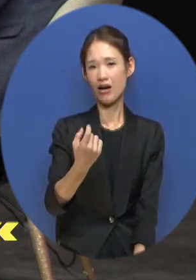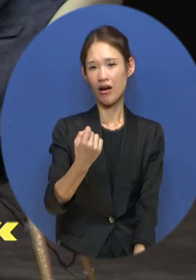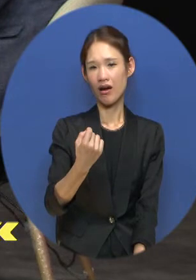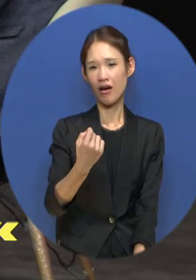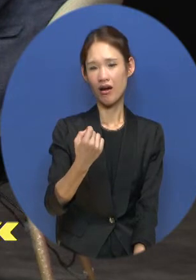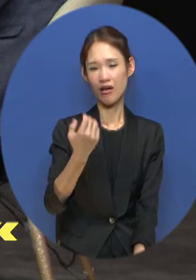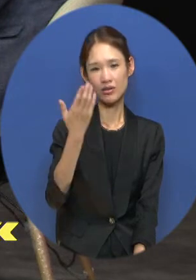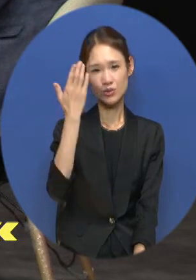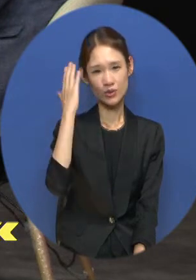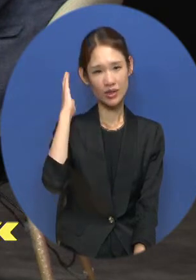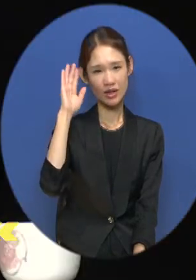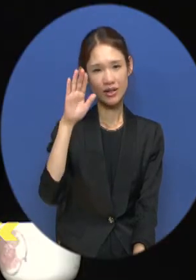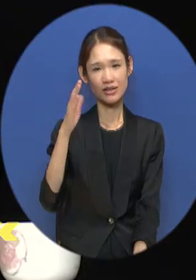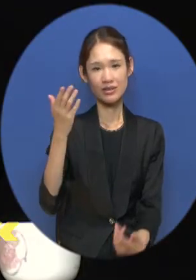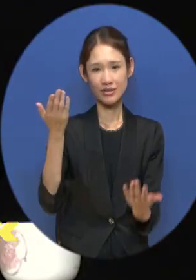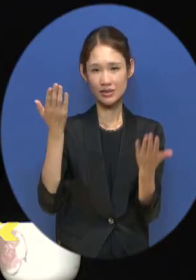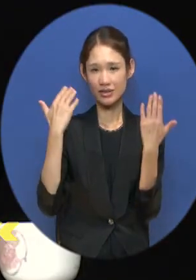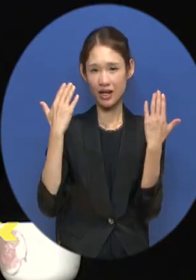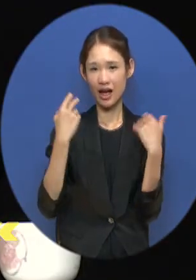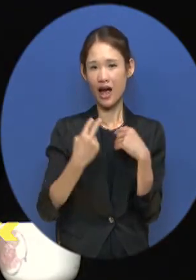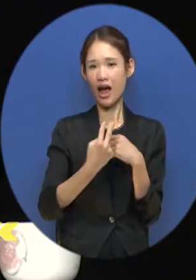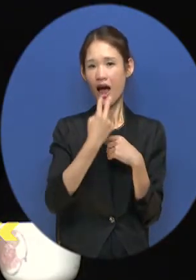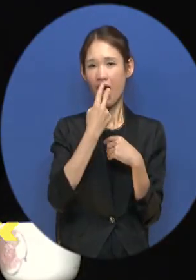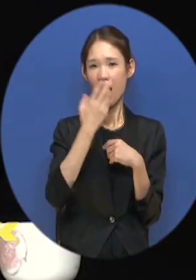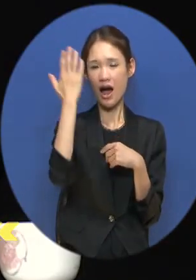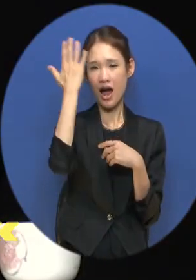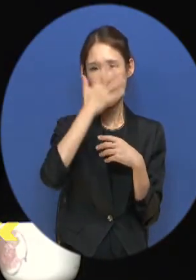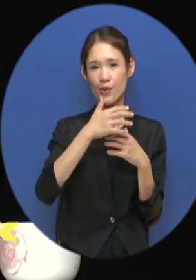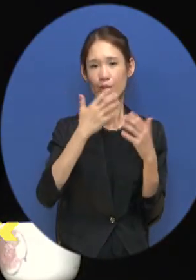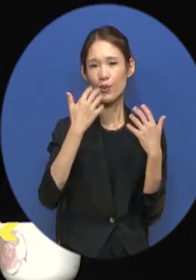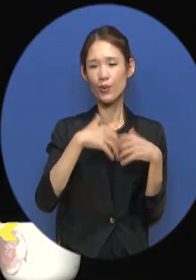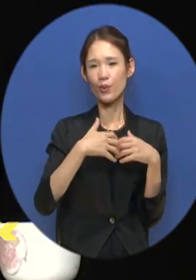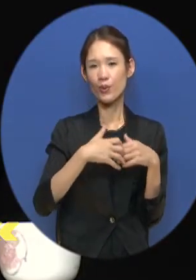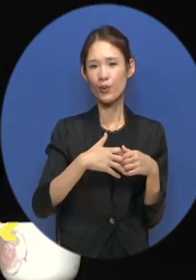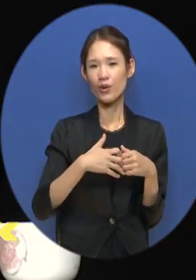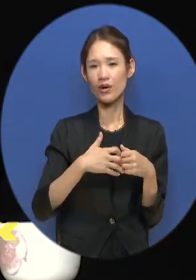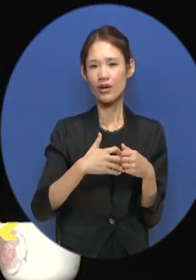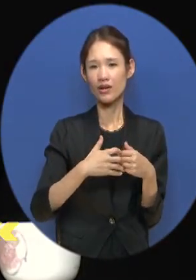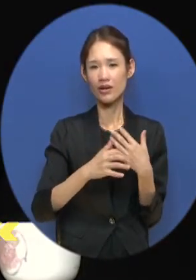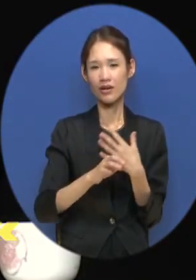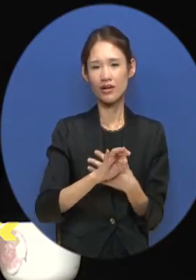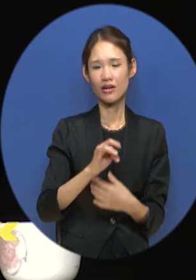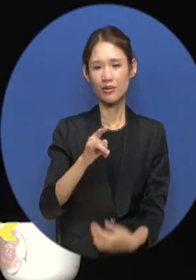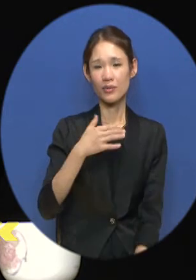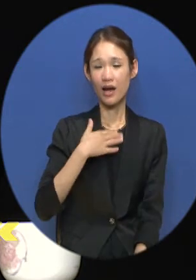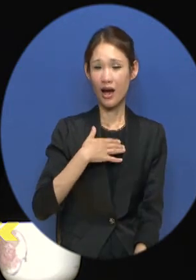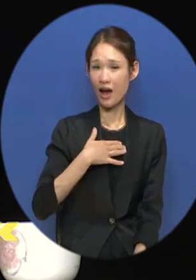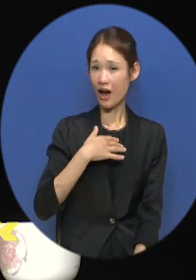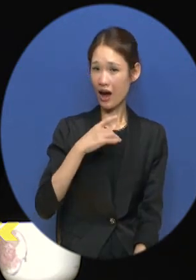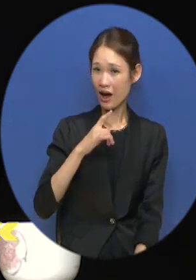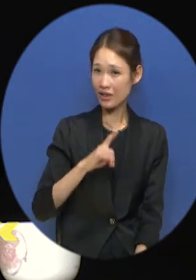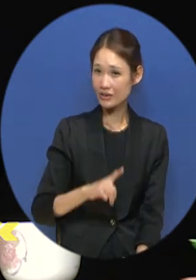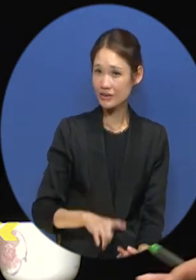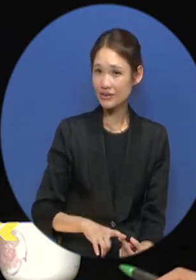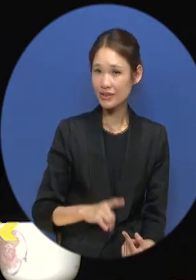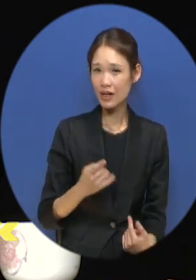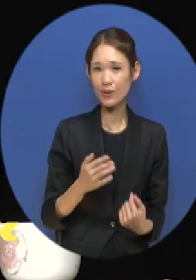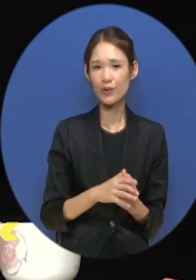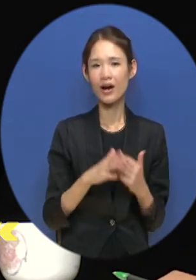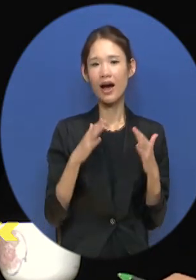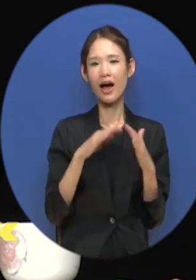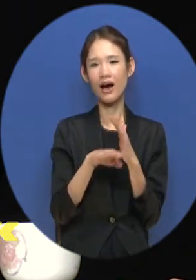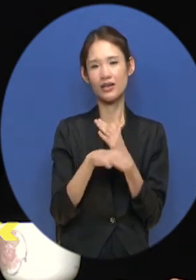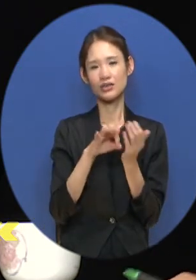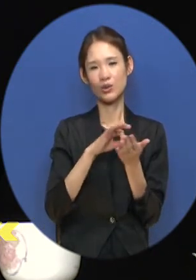이제 우리가 이제 최근에는 학교 뭐 공기청정기 하면 아시겠지만